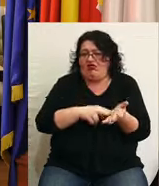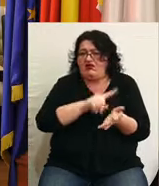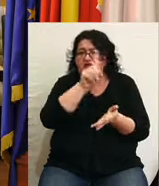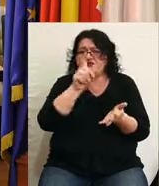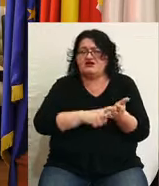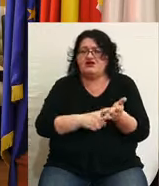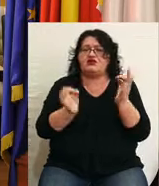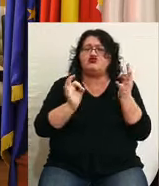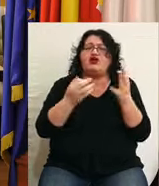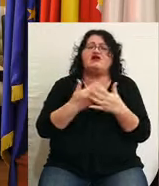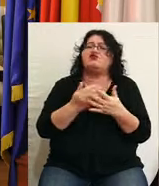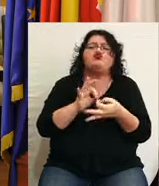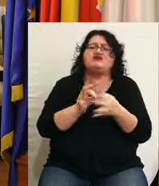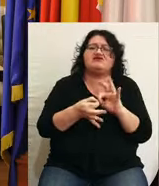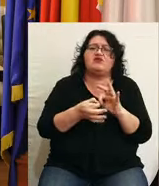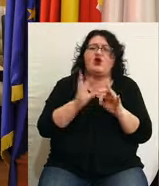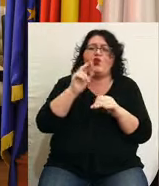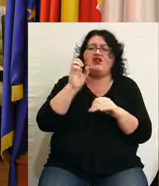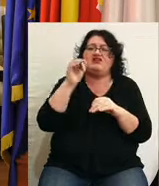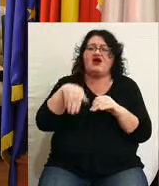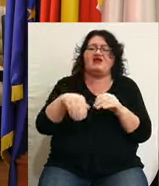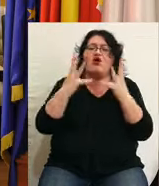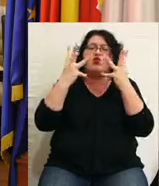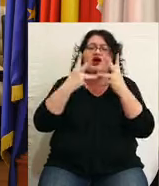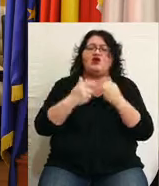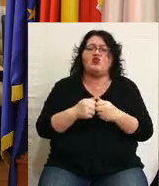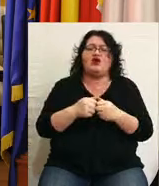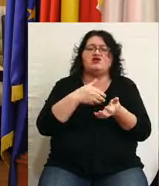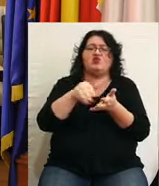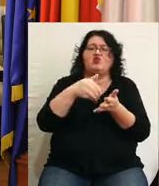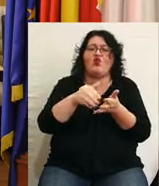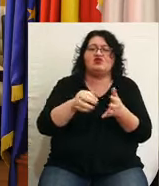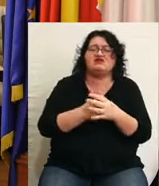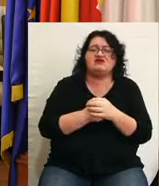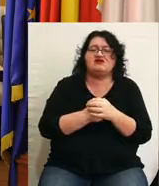și excelentă. Deci la Colterm au calculat un cost de